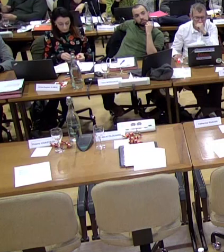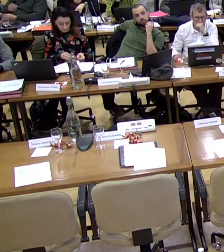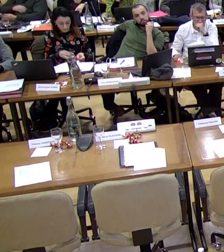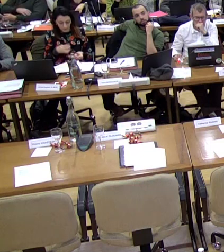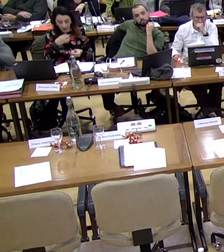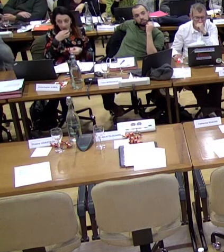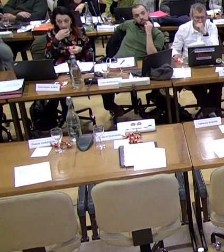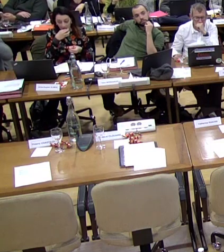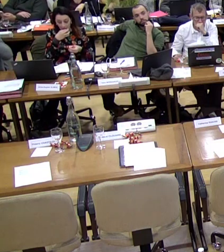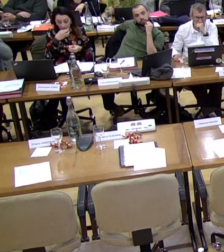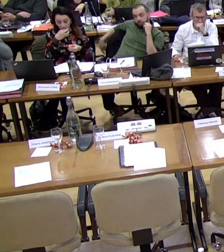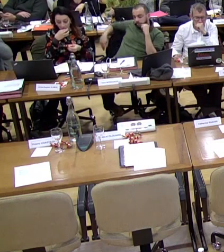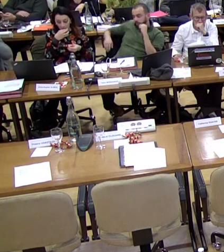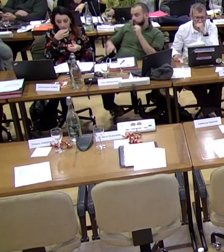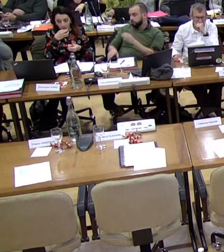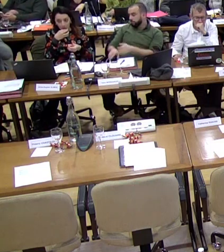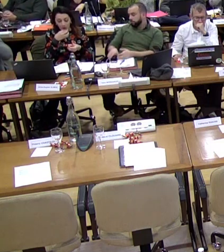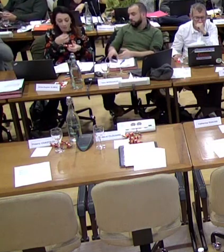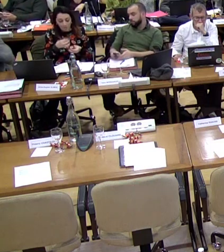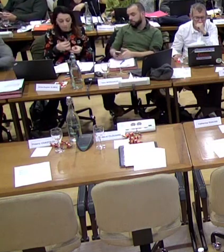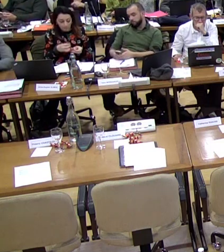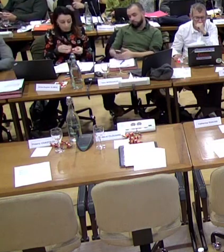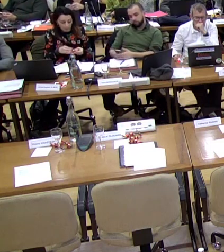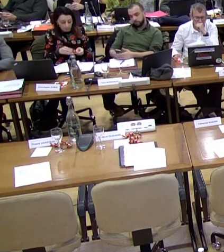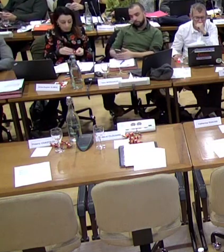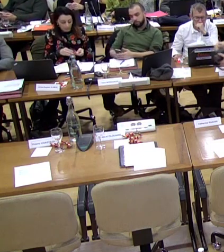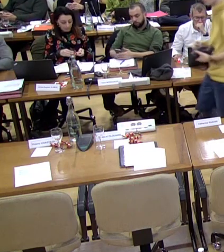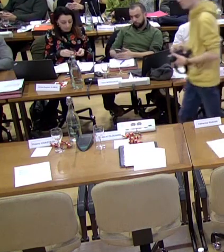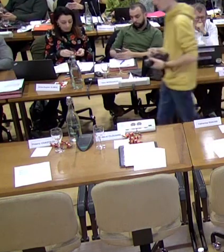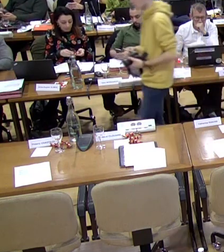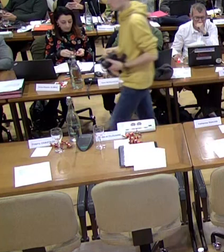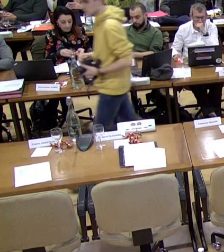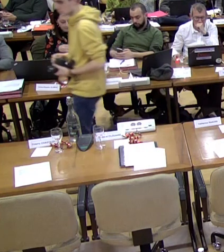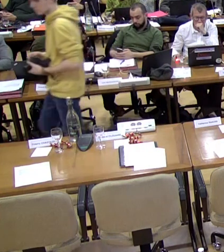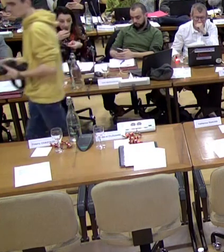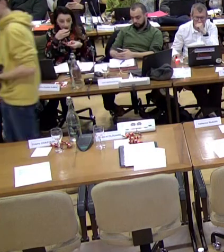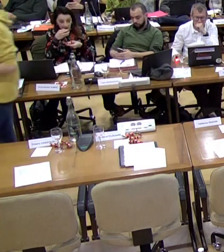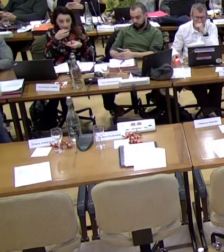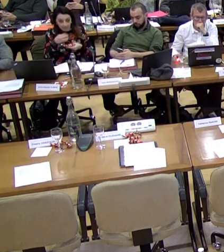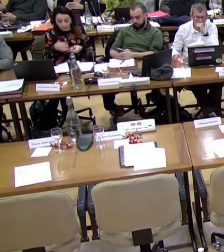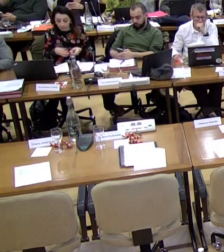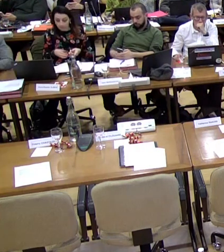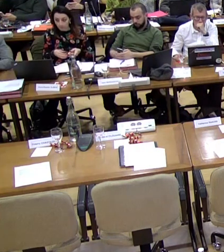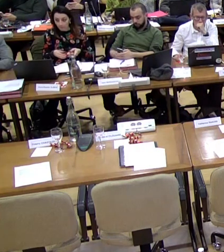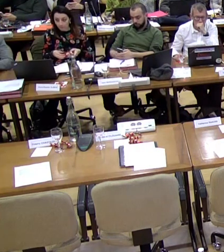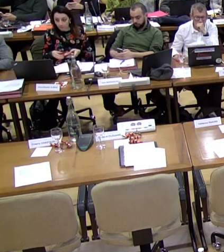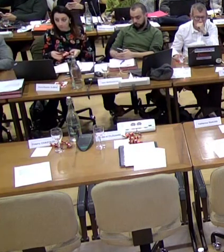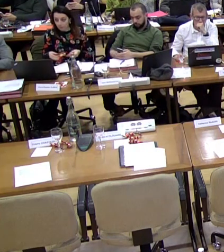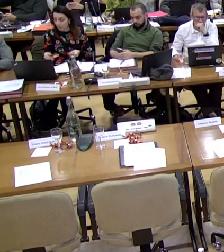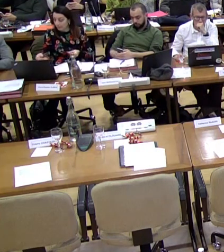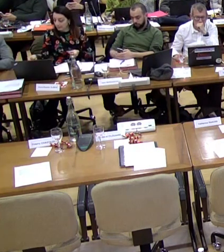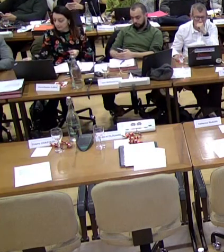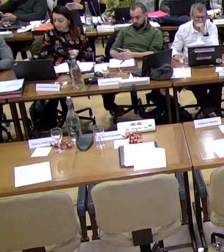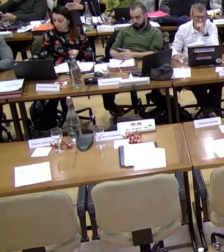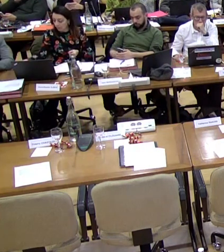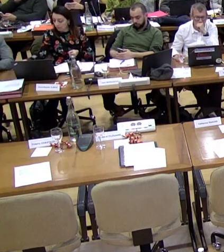oui merci monsieur le maire dont jour chers collègues je voudrais déjà pour commencer salué les équipes qui ont fait